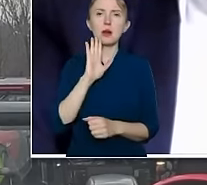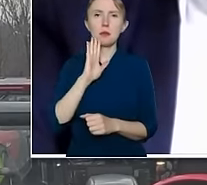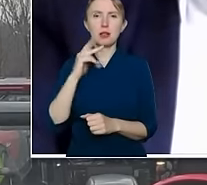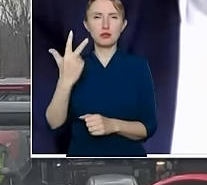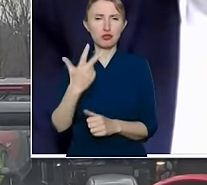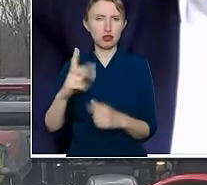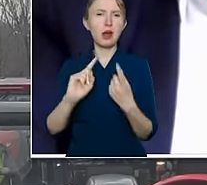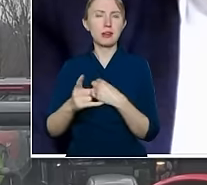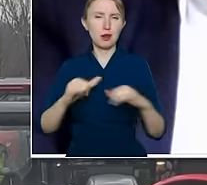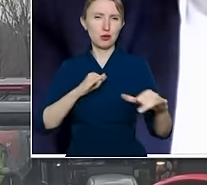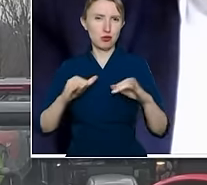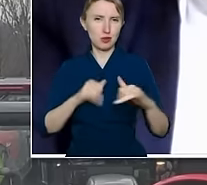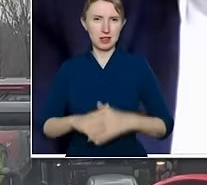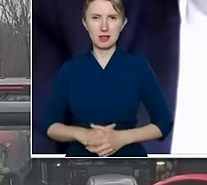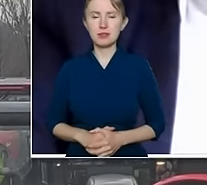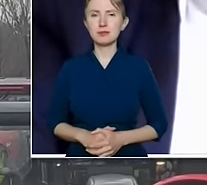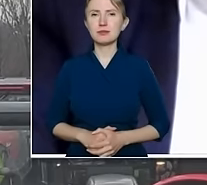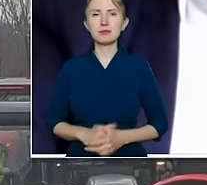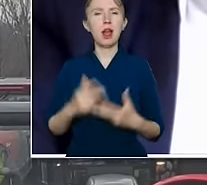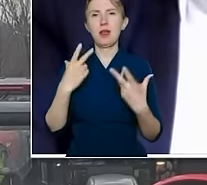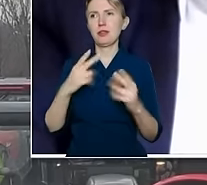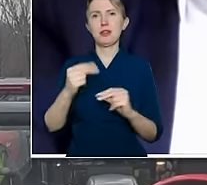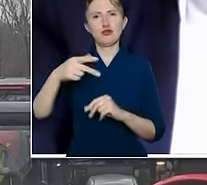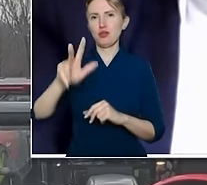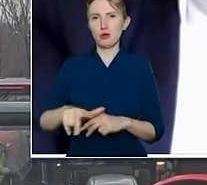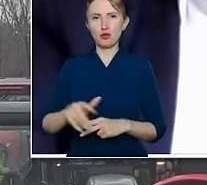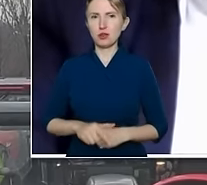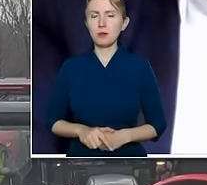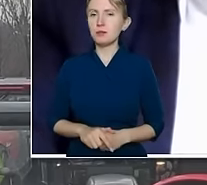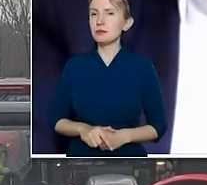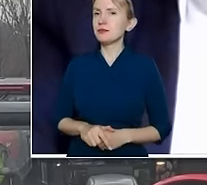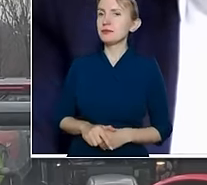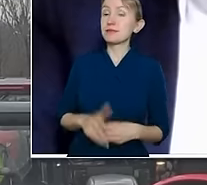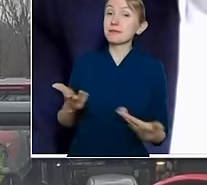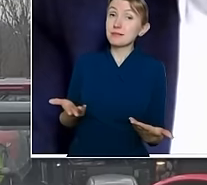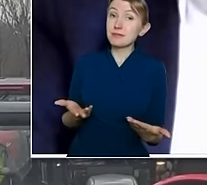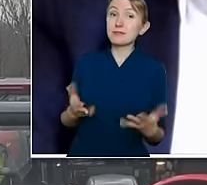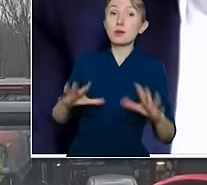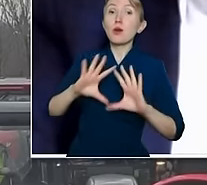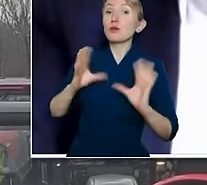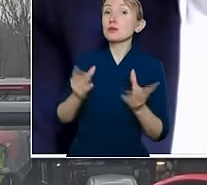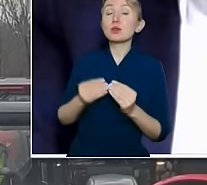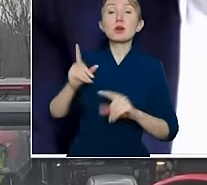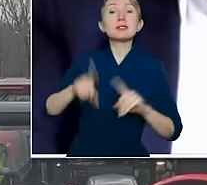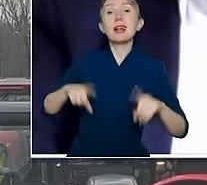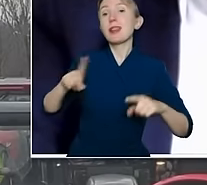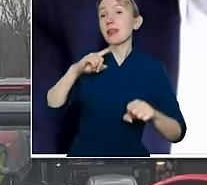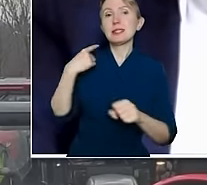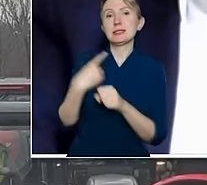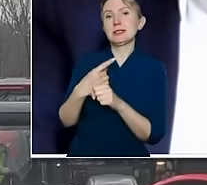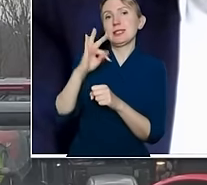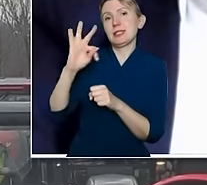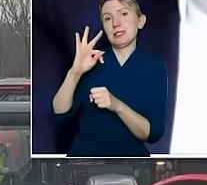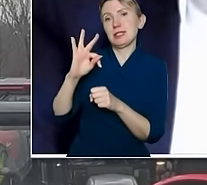latach rządzenia, a nie po 3 miesiącach. No, ale wie pan, to wszystko zależy od decyzji ich